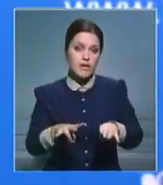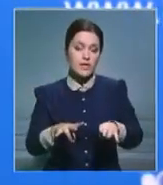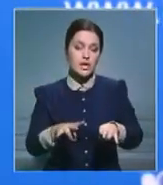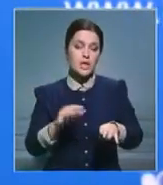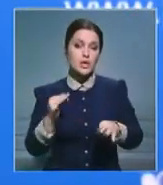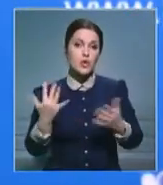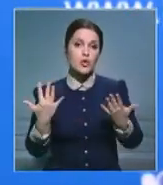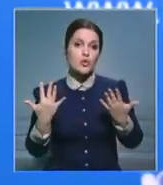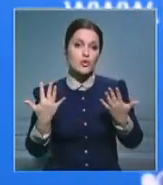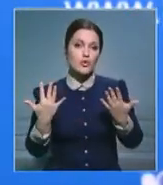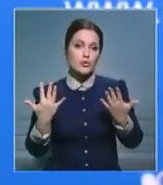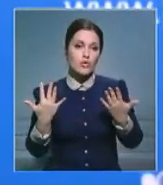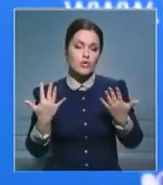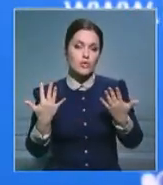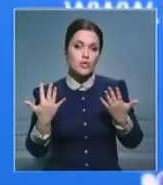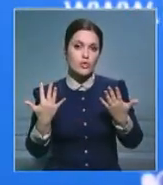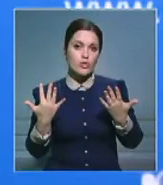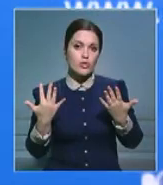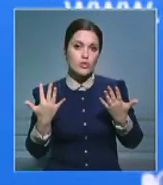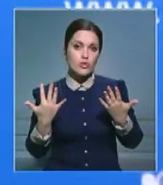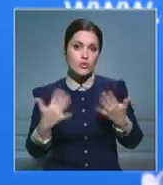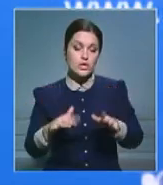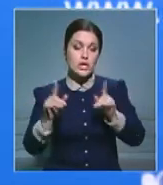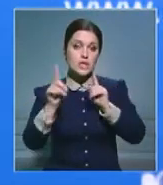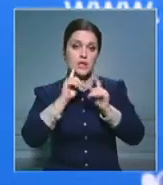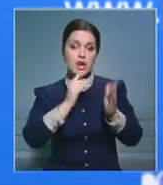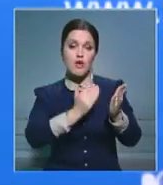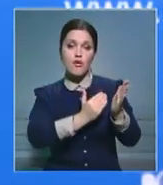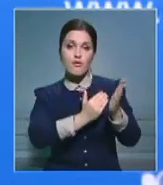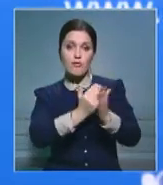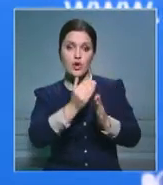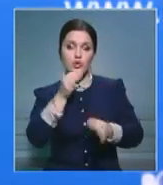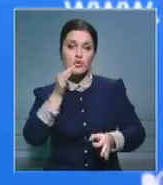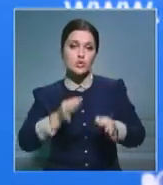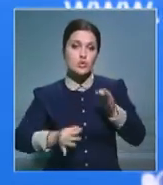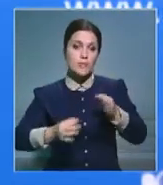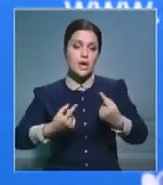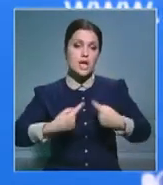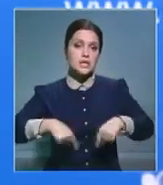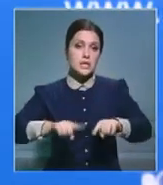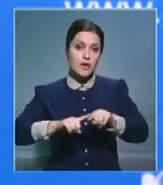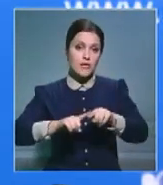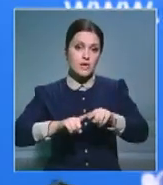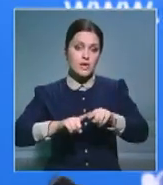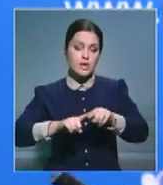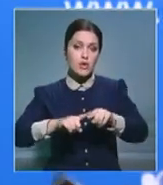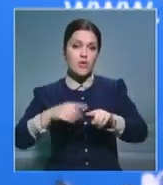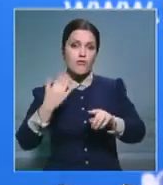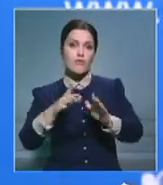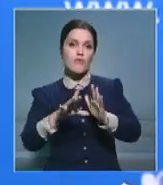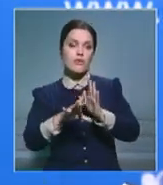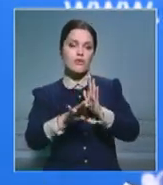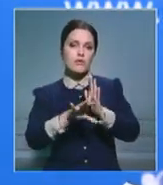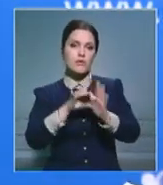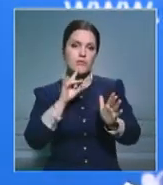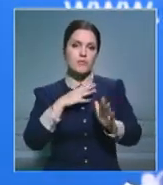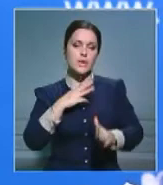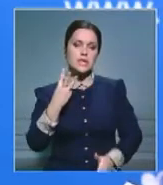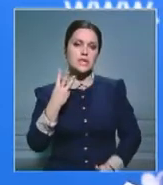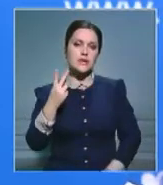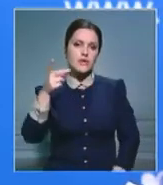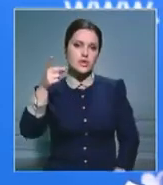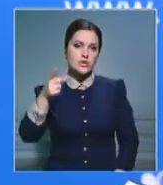уже на заседании Высшего судебного совета на альтернативной основе были избраны